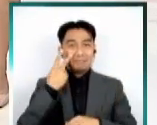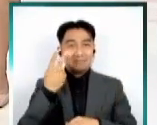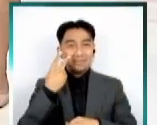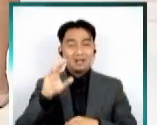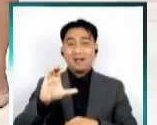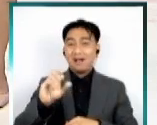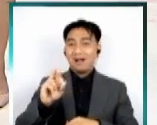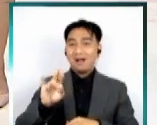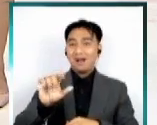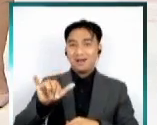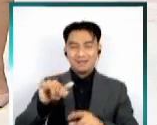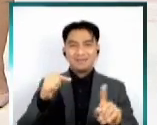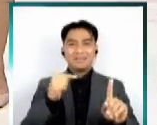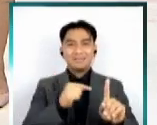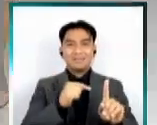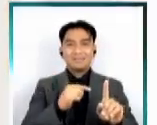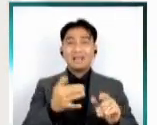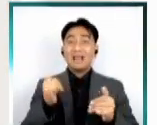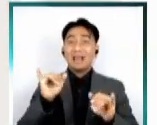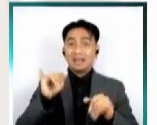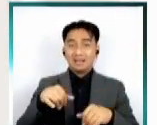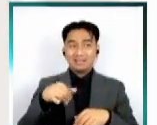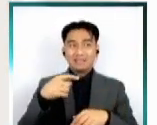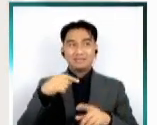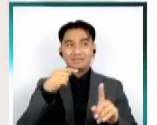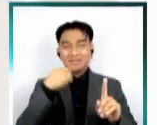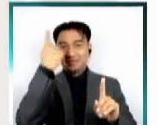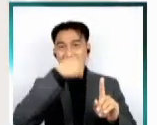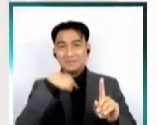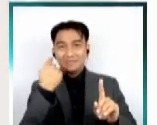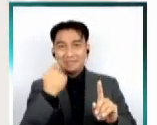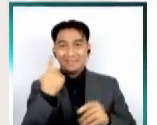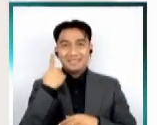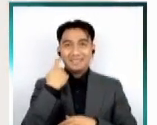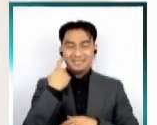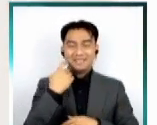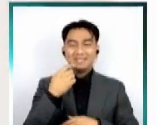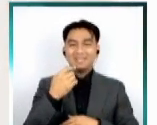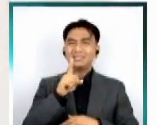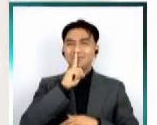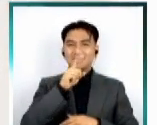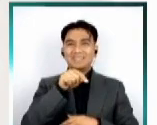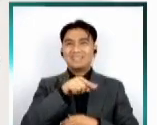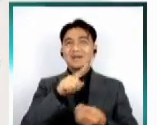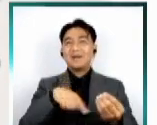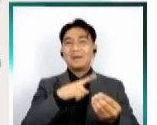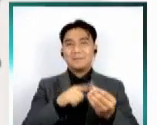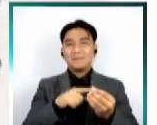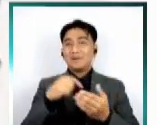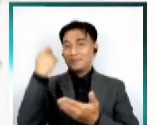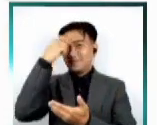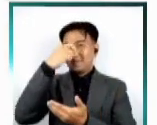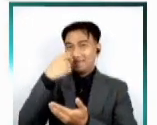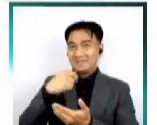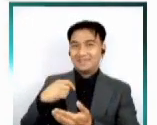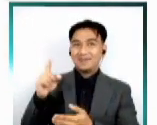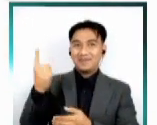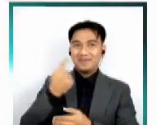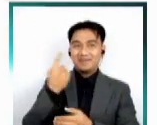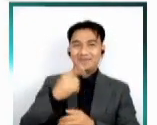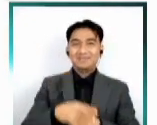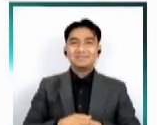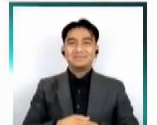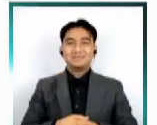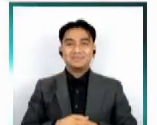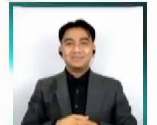niya recently? Hindi naman siguro. Siyempre makeup. Of course. Bees lola lang yan. Para sa isang version ng